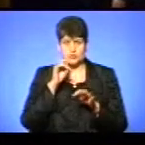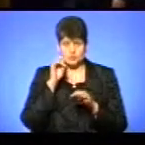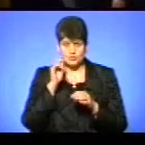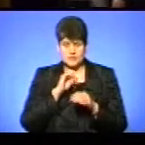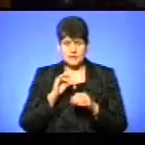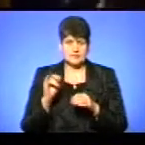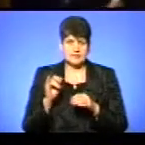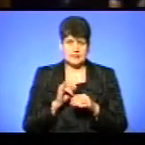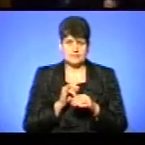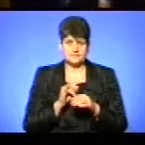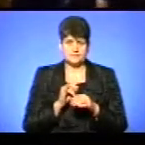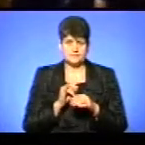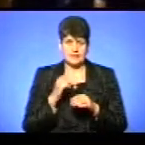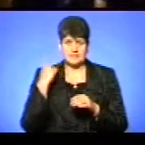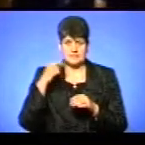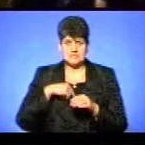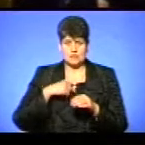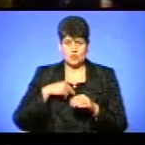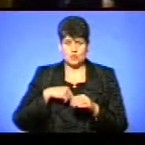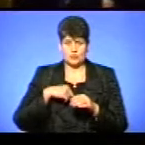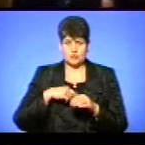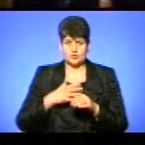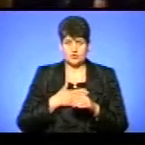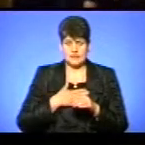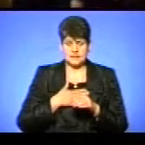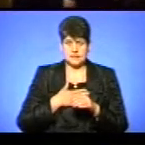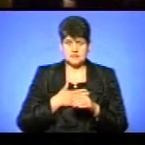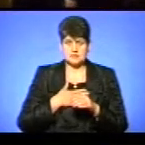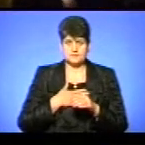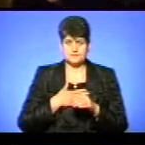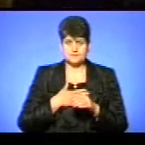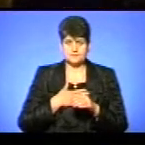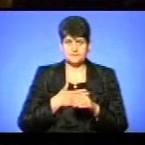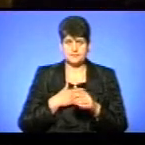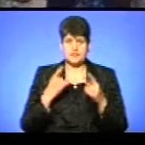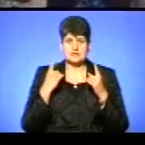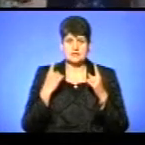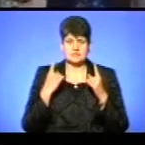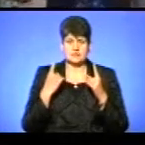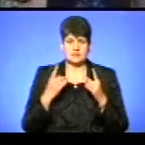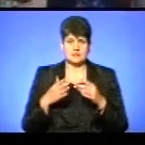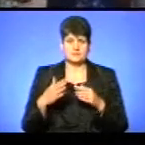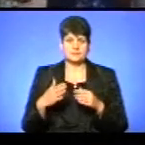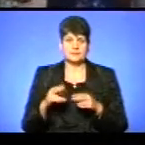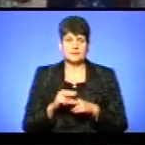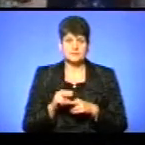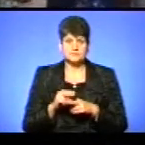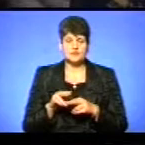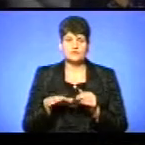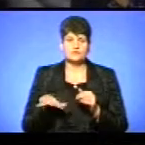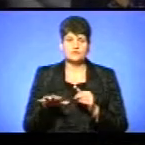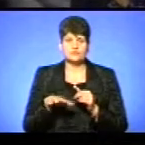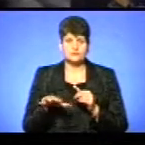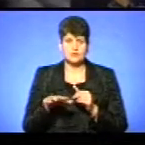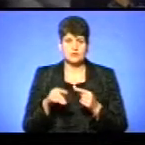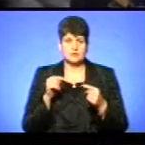І психологічно для нас це великий лік. У зоні українсько-російського протистояння